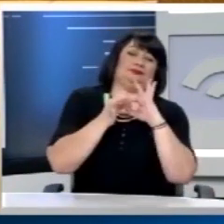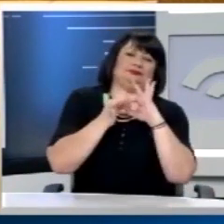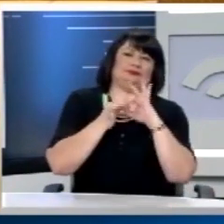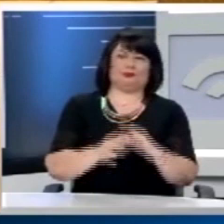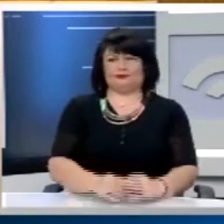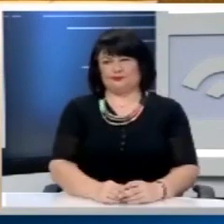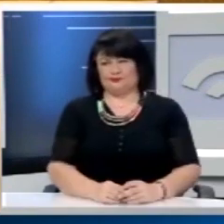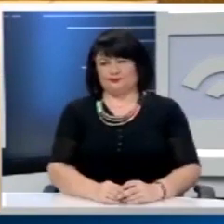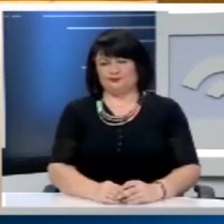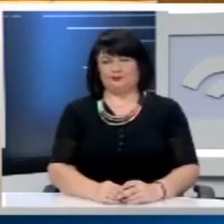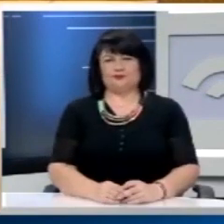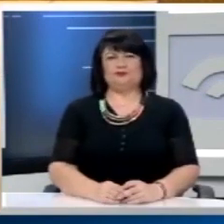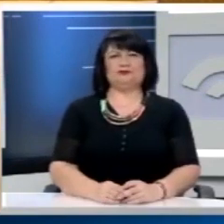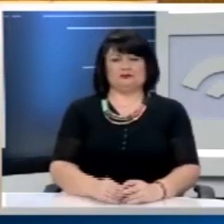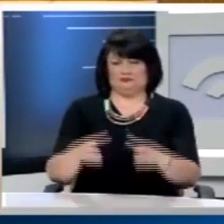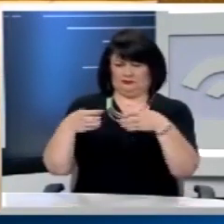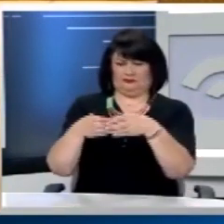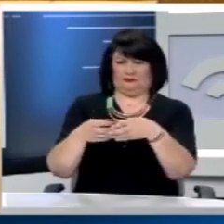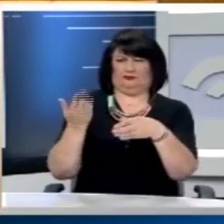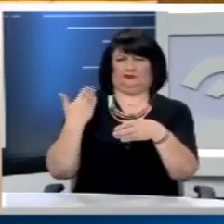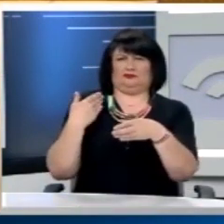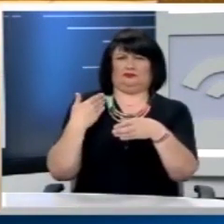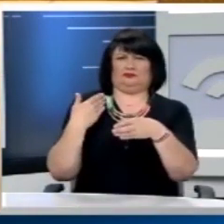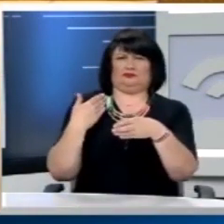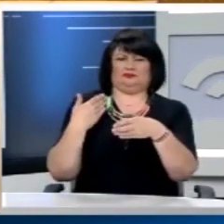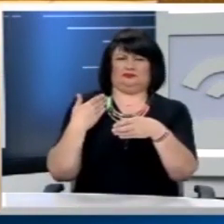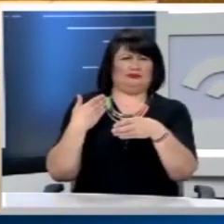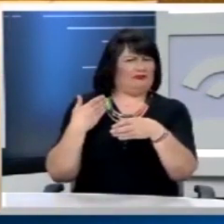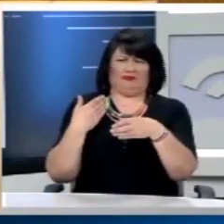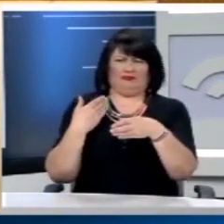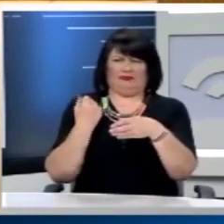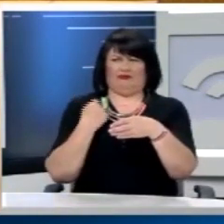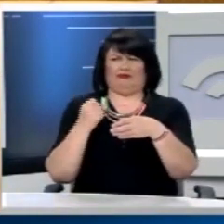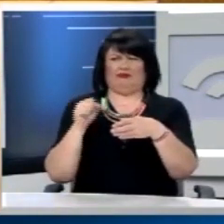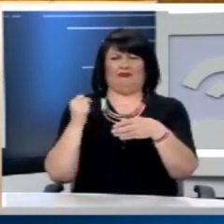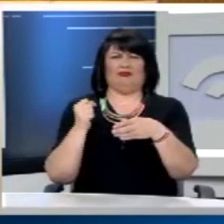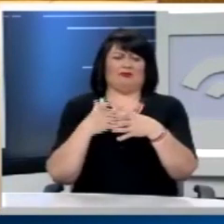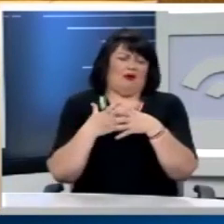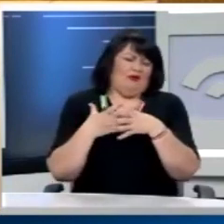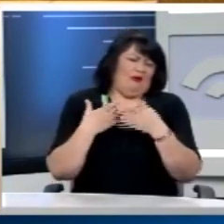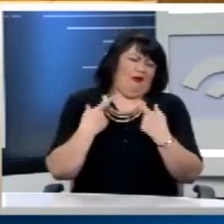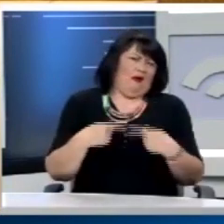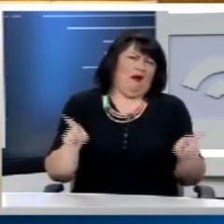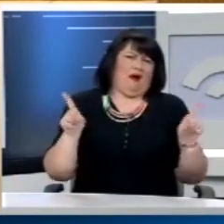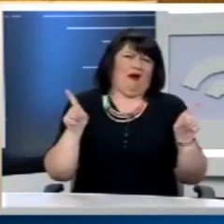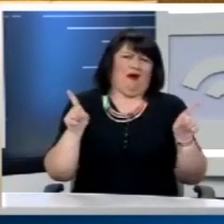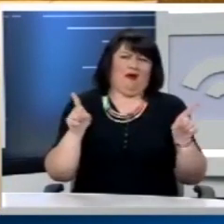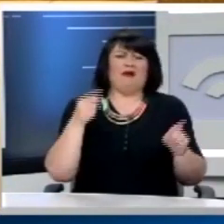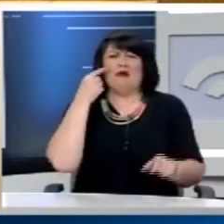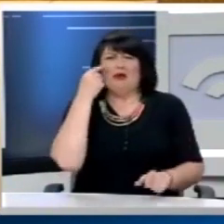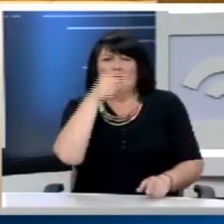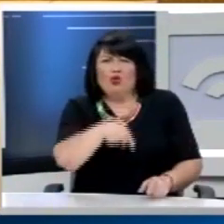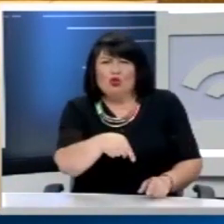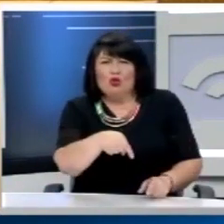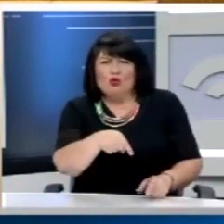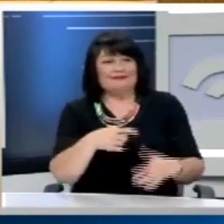Εκείνοι που μέχρι χτες υποτίθεται πως σκοτώνονταν αφού τάχα τους χώριζε χάος, είδαμε εδώ μέσα να ανταλλάσσουν